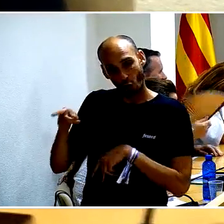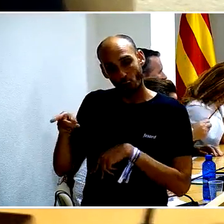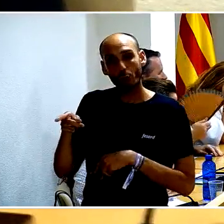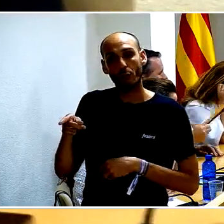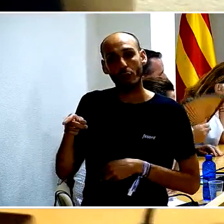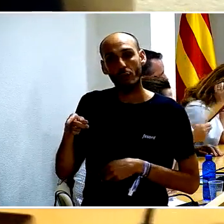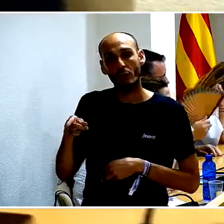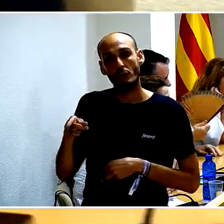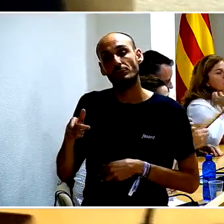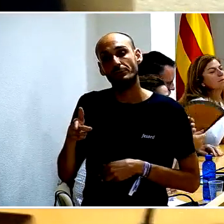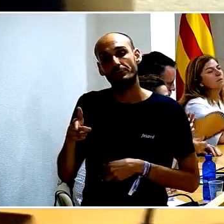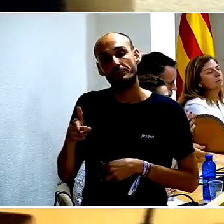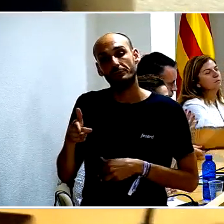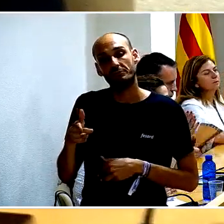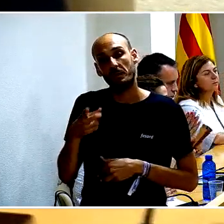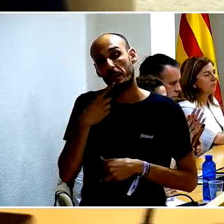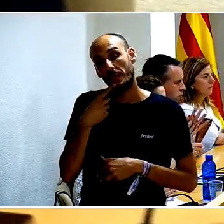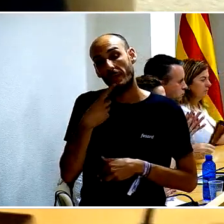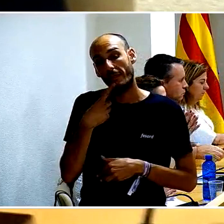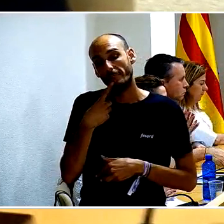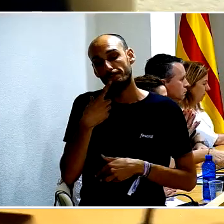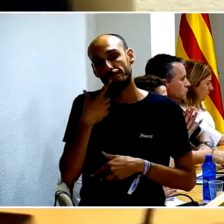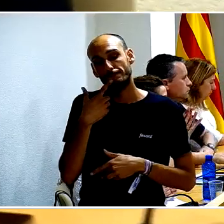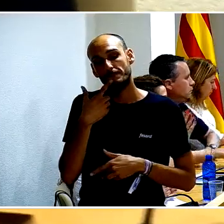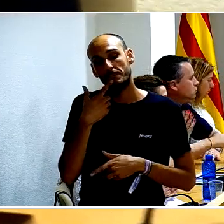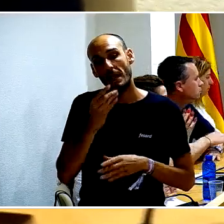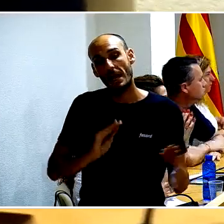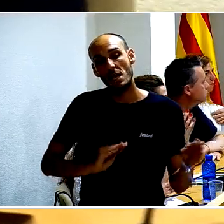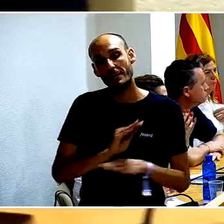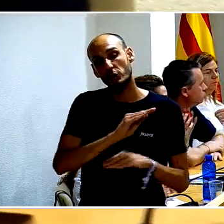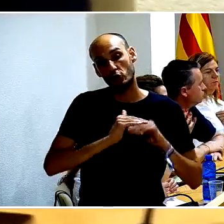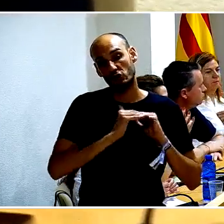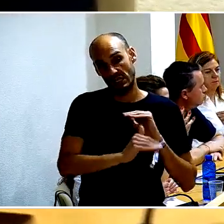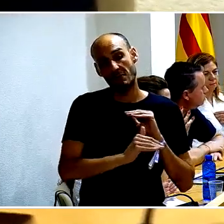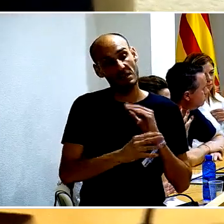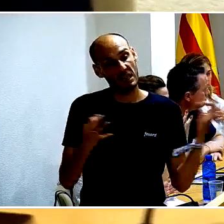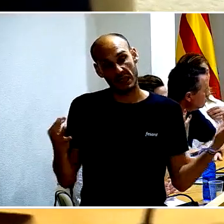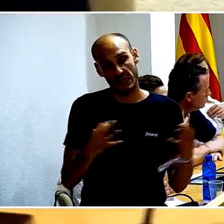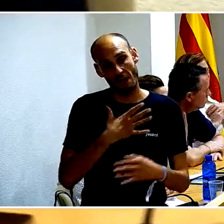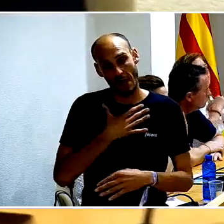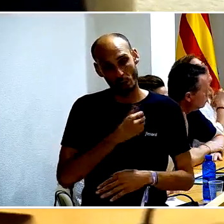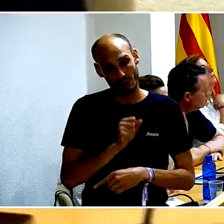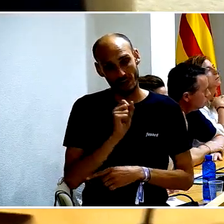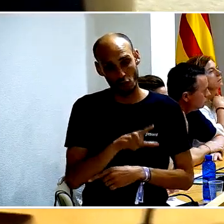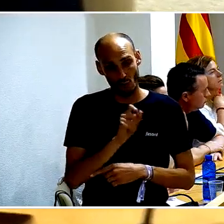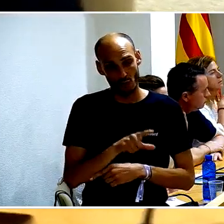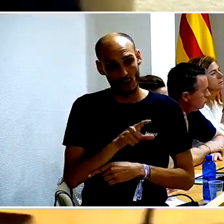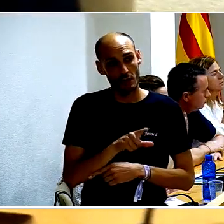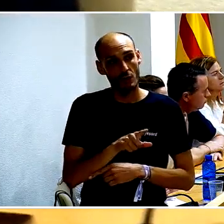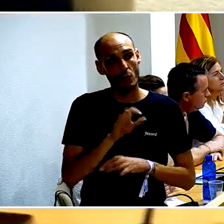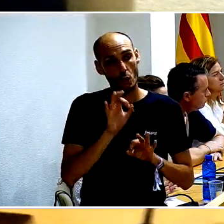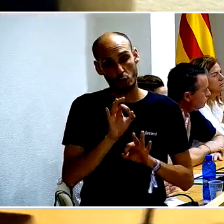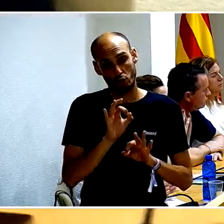que de les inversions sostenibles que ha de fer l'Ajuntament, aquelles que aprovarem fer en el remanent de